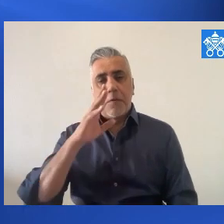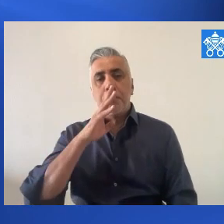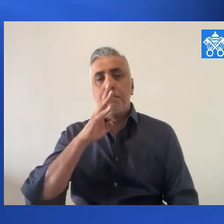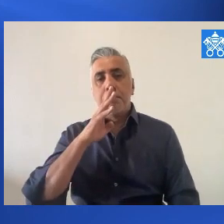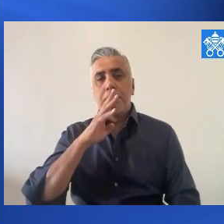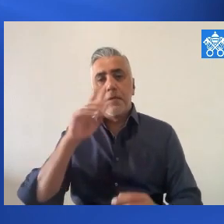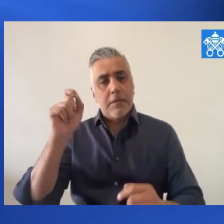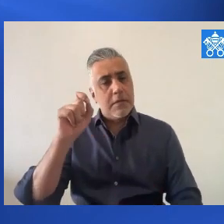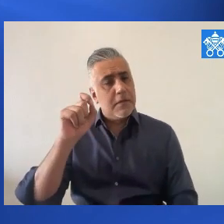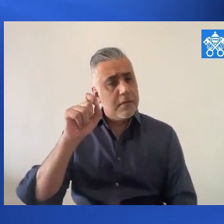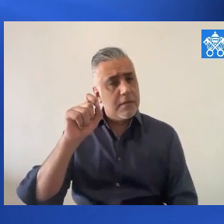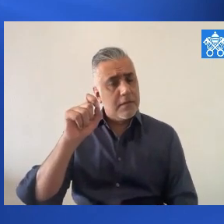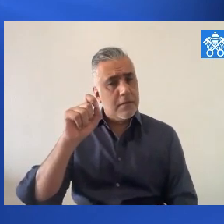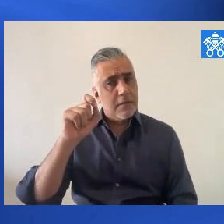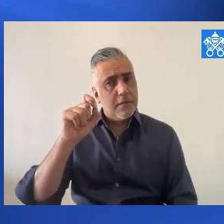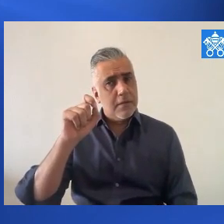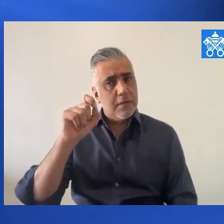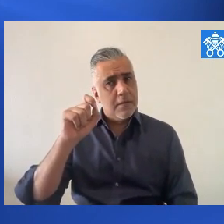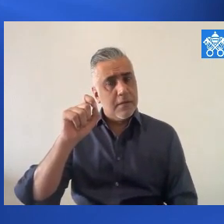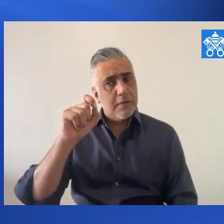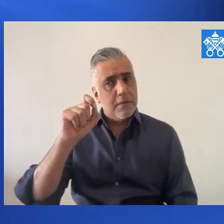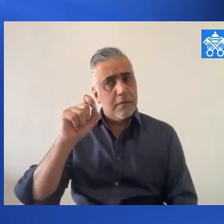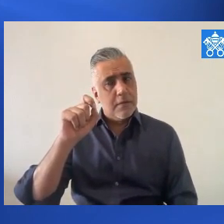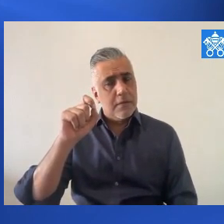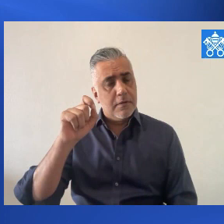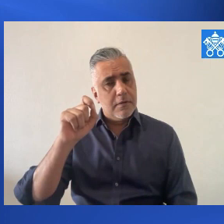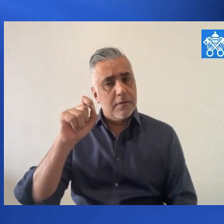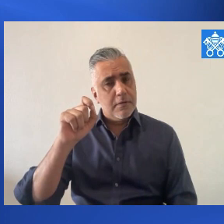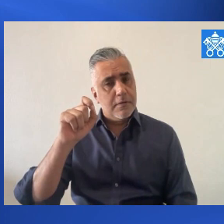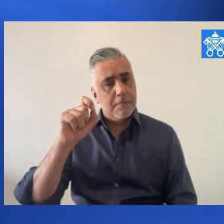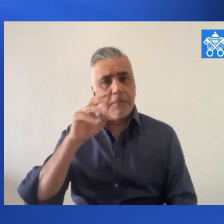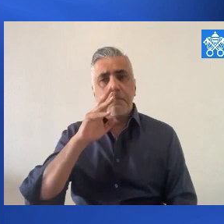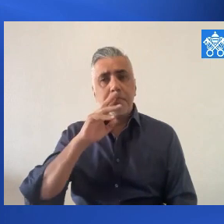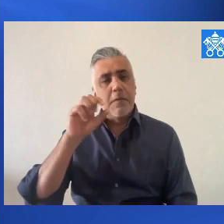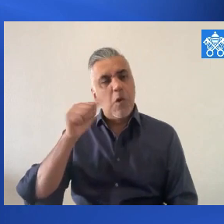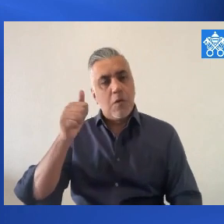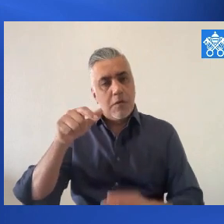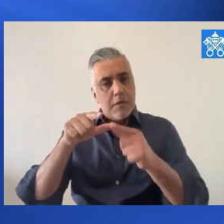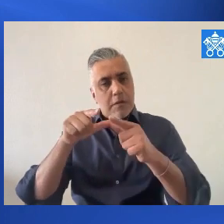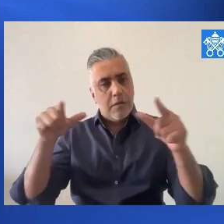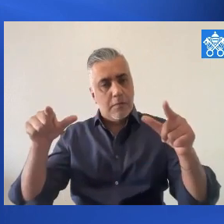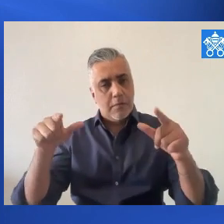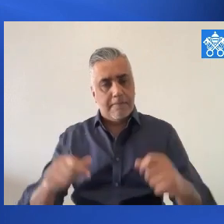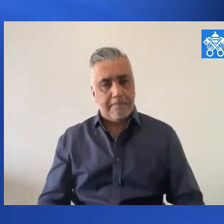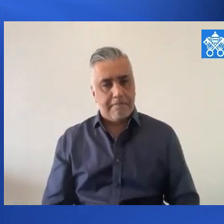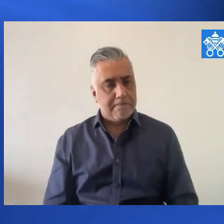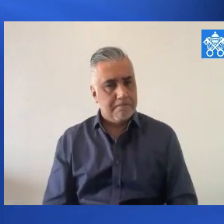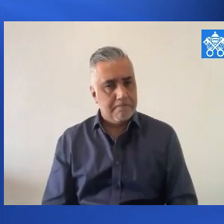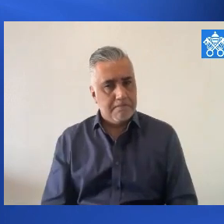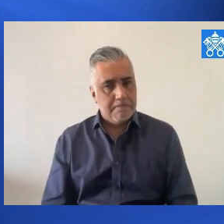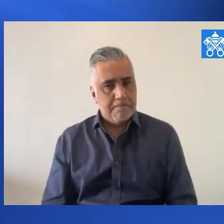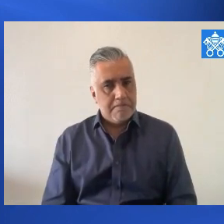Fratelli, fate molta attenzione al vostro modo di vivere, comportandovi non da stolti ma da